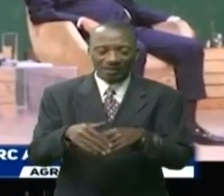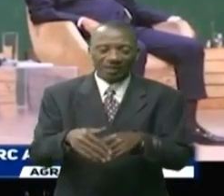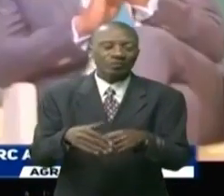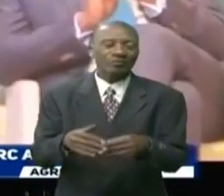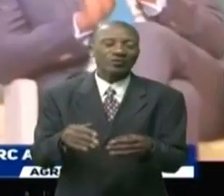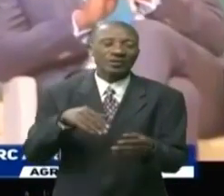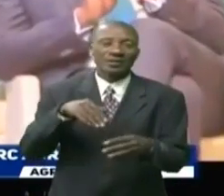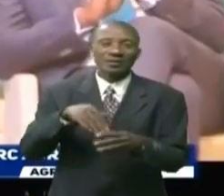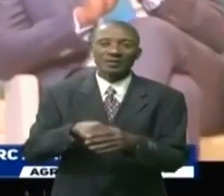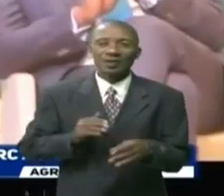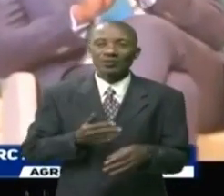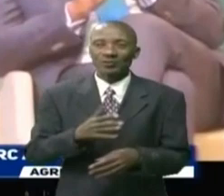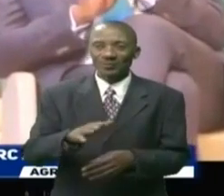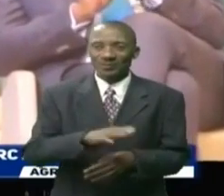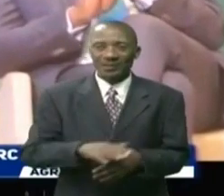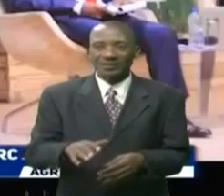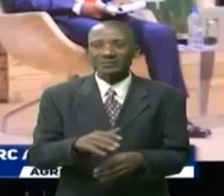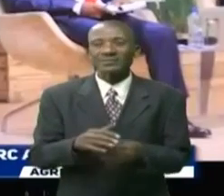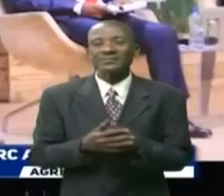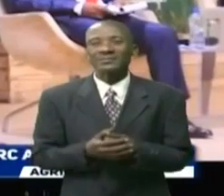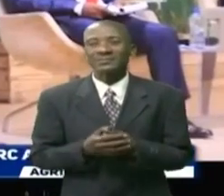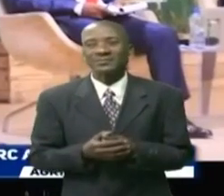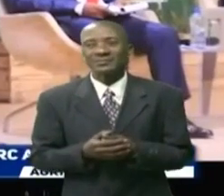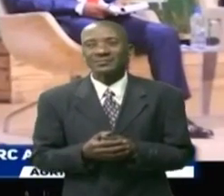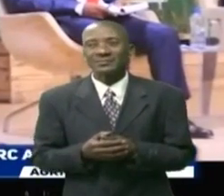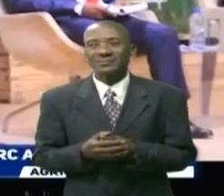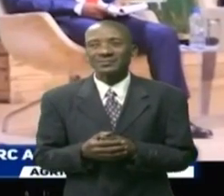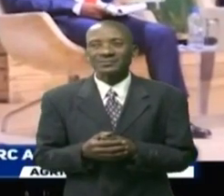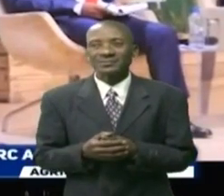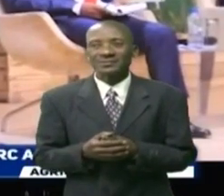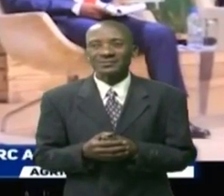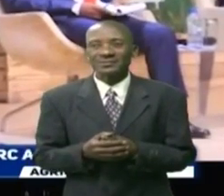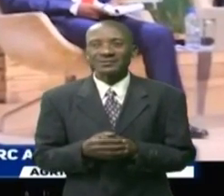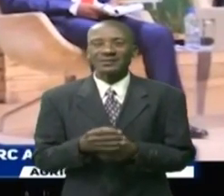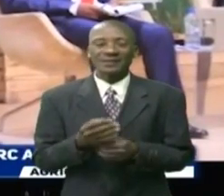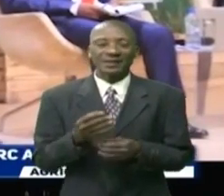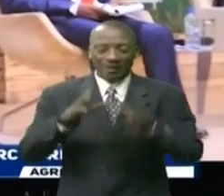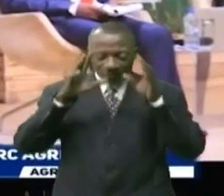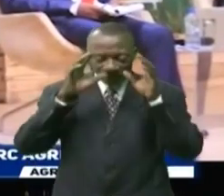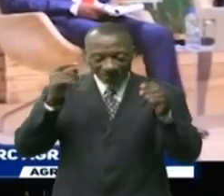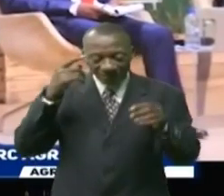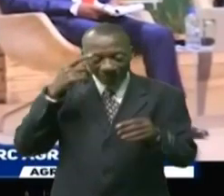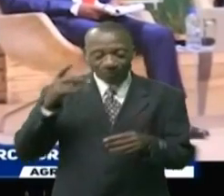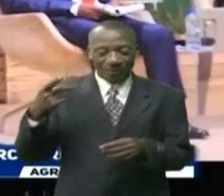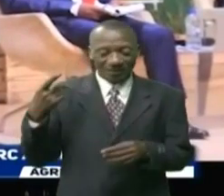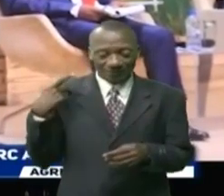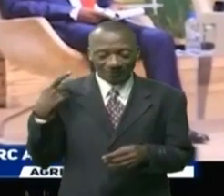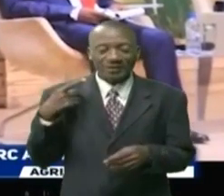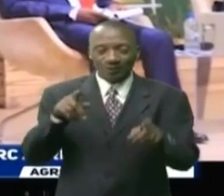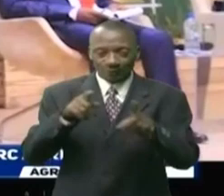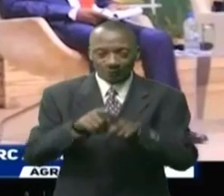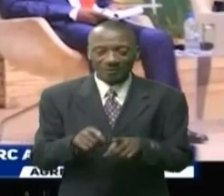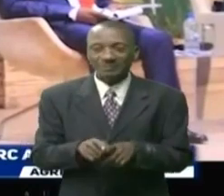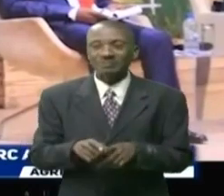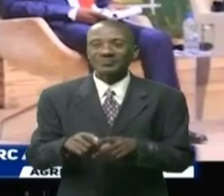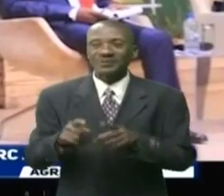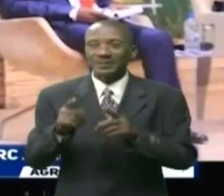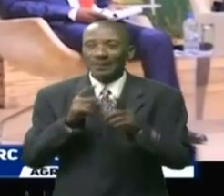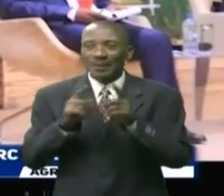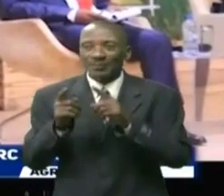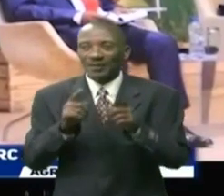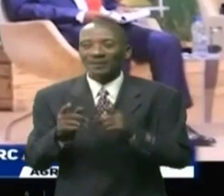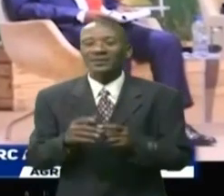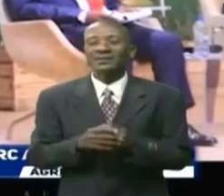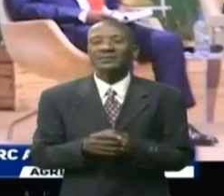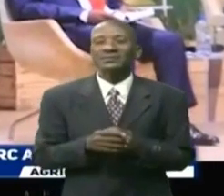loi? Il a raison de s'inquiéter. Demain, nous discutons la loi